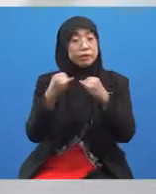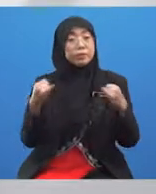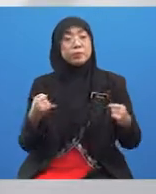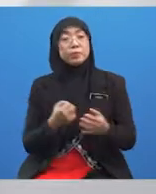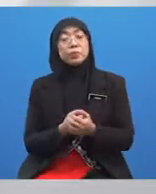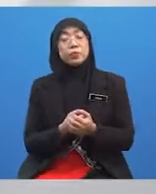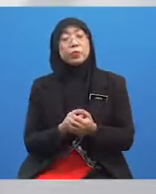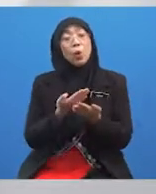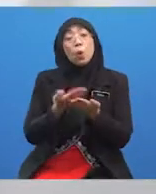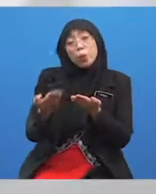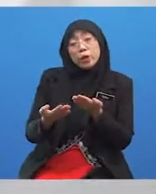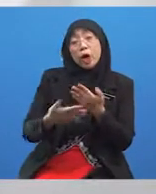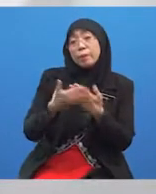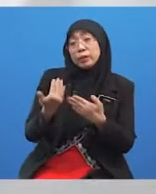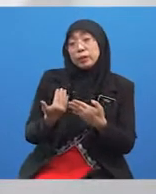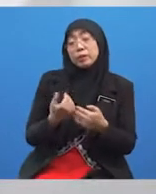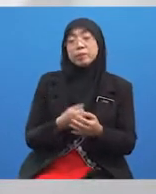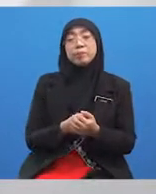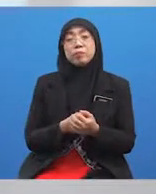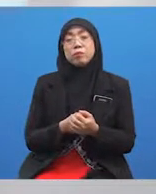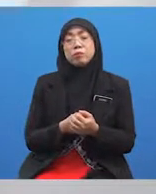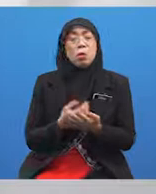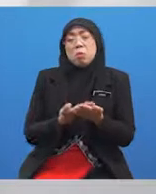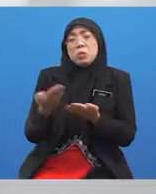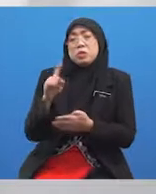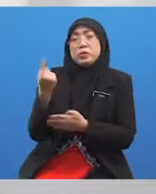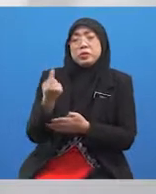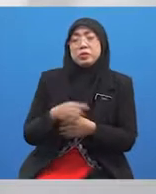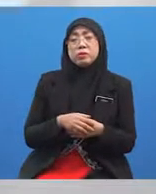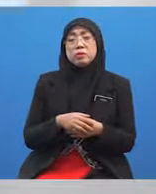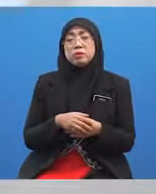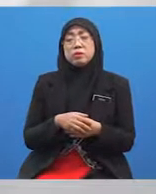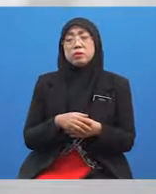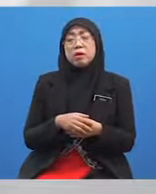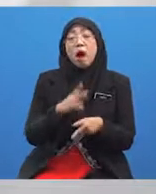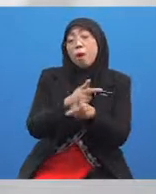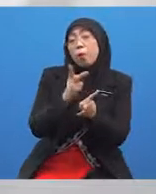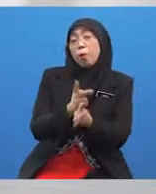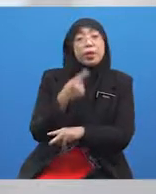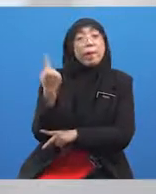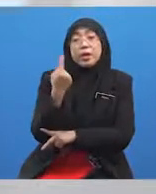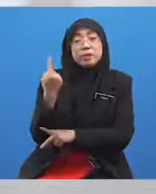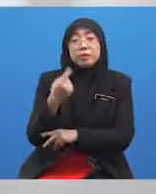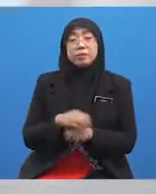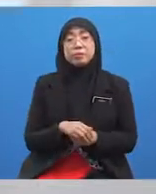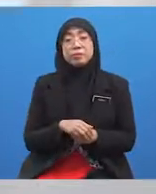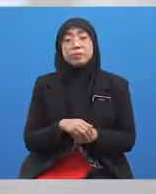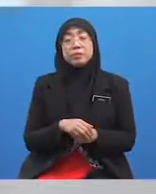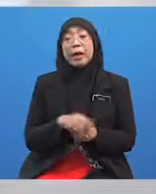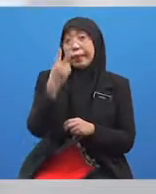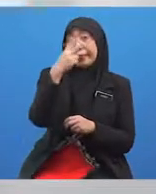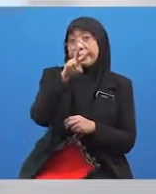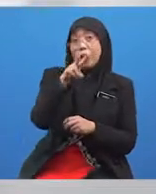produk mudah beli, produk beli belah, produk istimewa, produk tidak dicari seperti yang ada dalam paparan